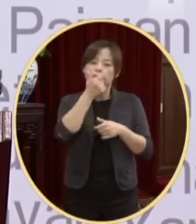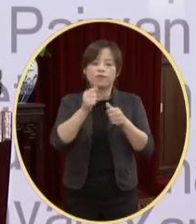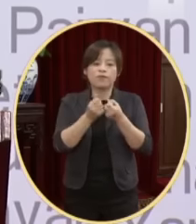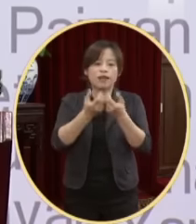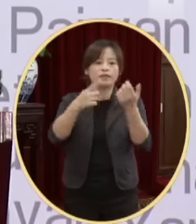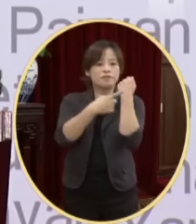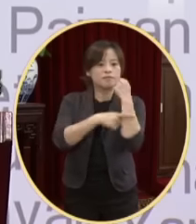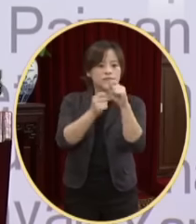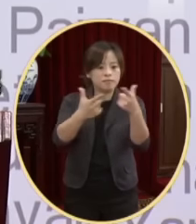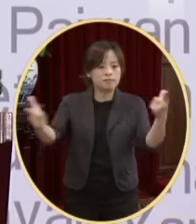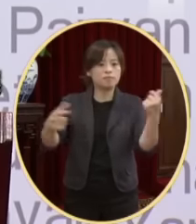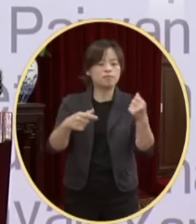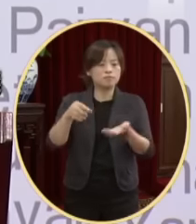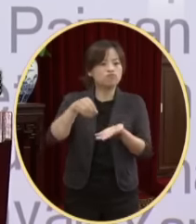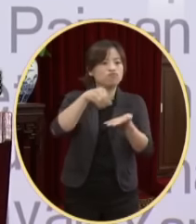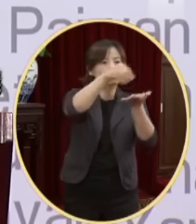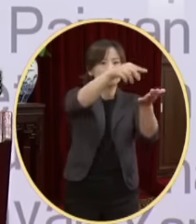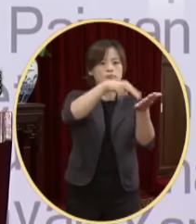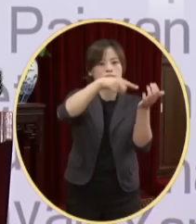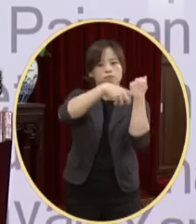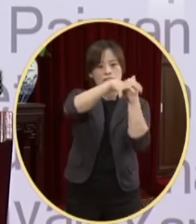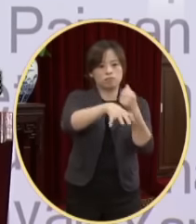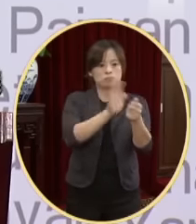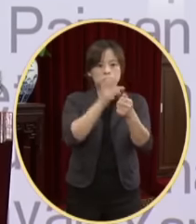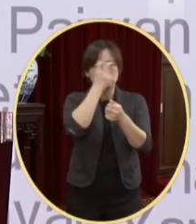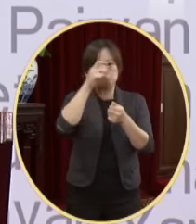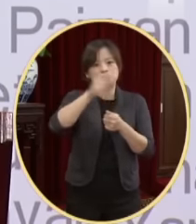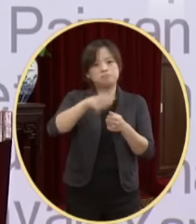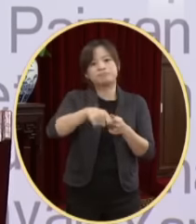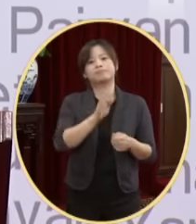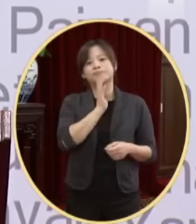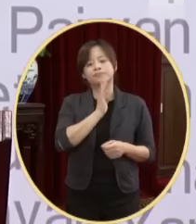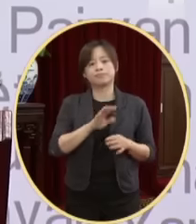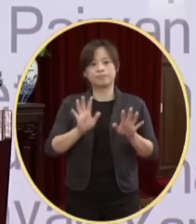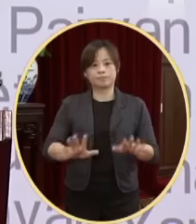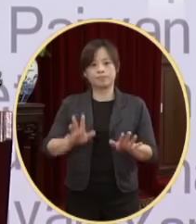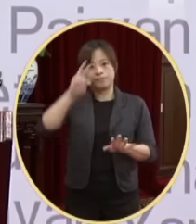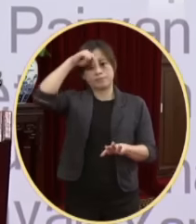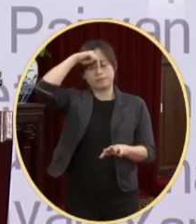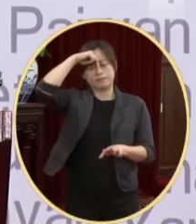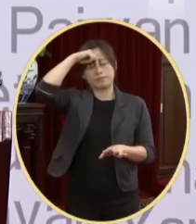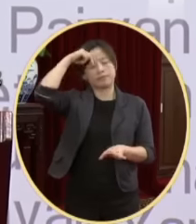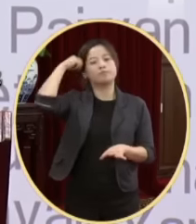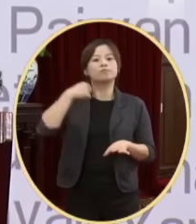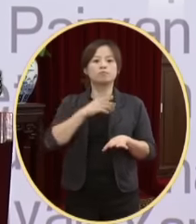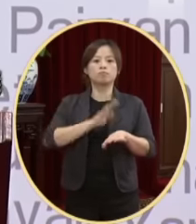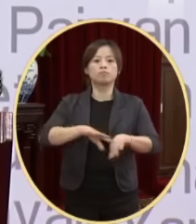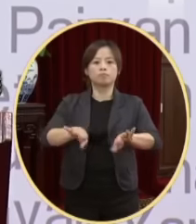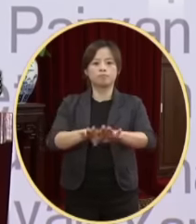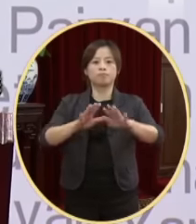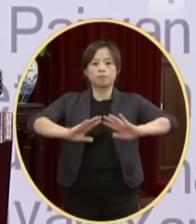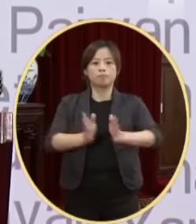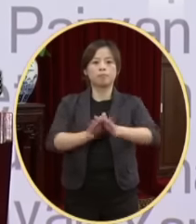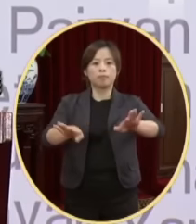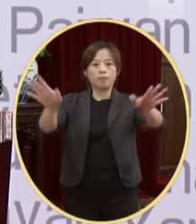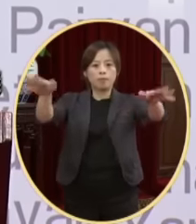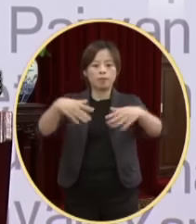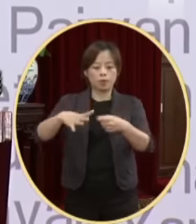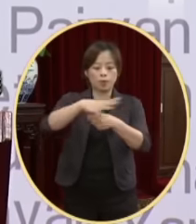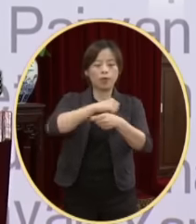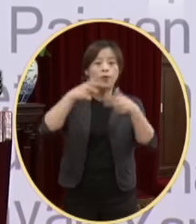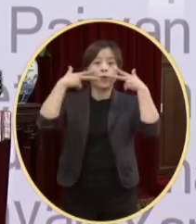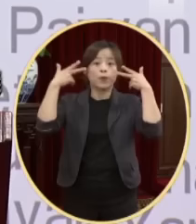展法等法案送请立法院来审议。今天下午我们就要召开全国